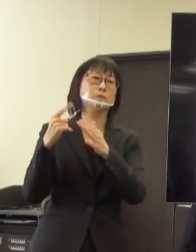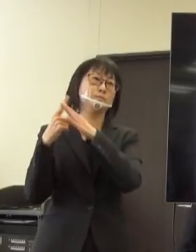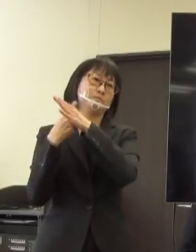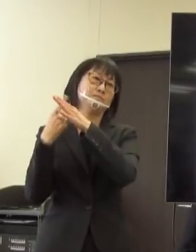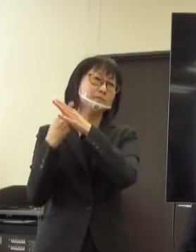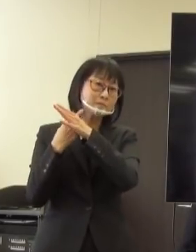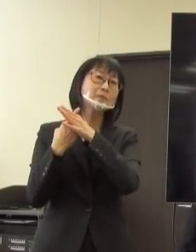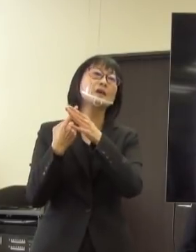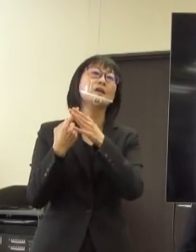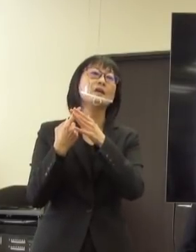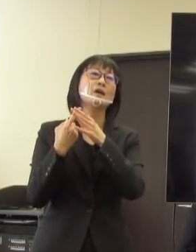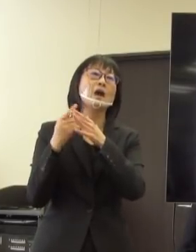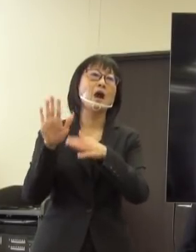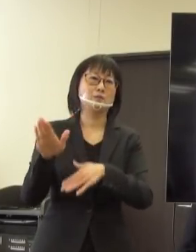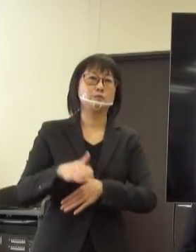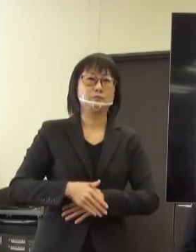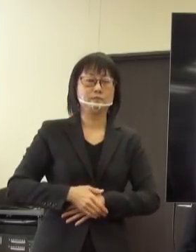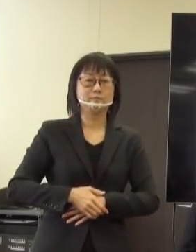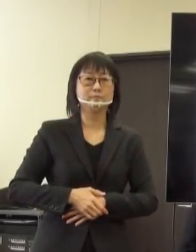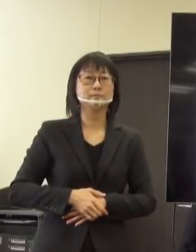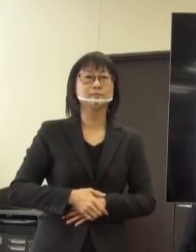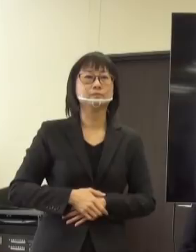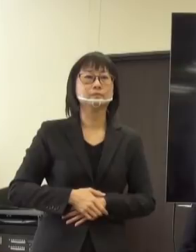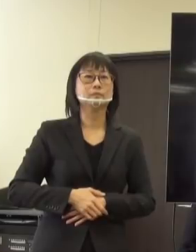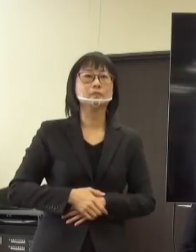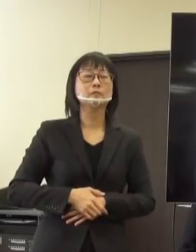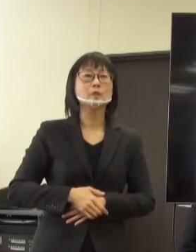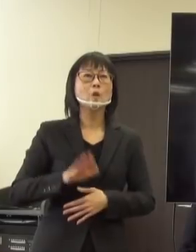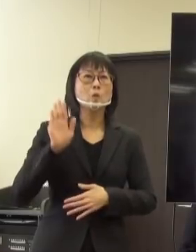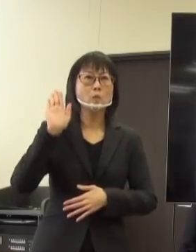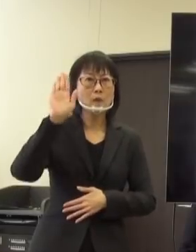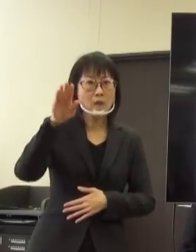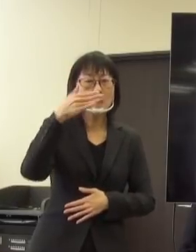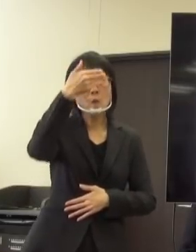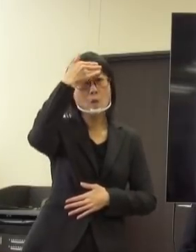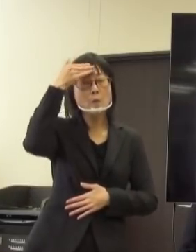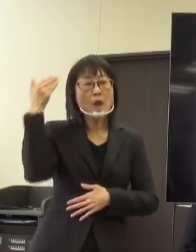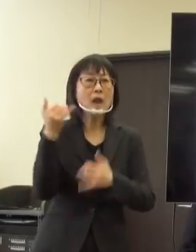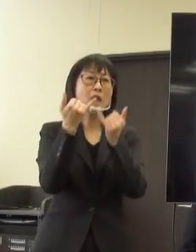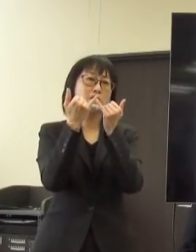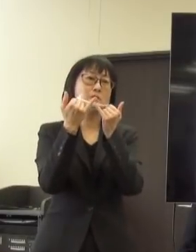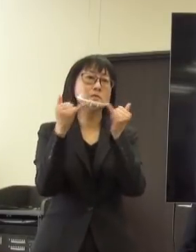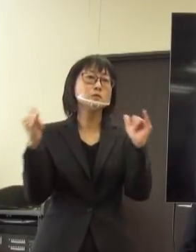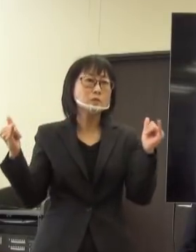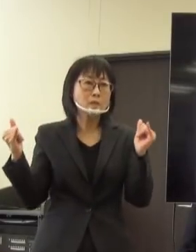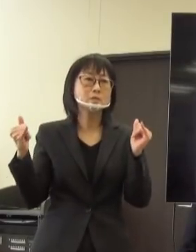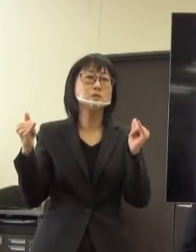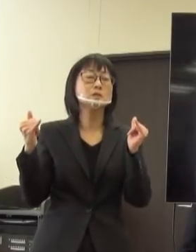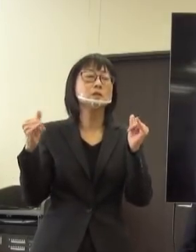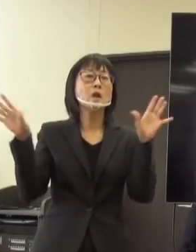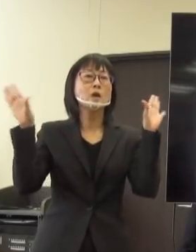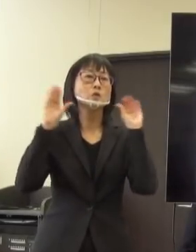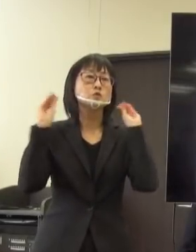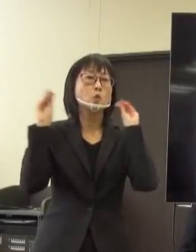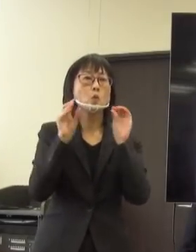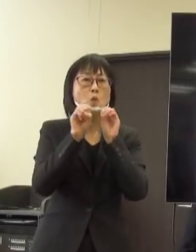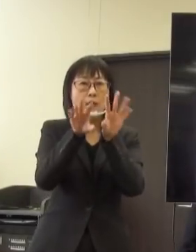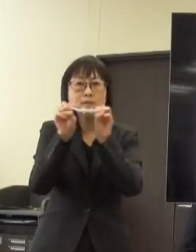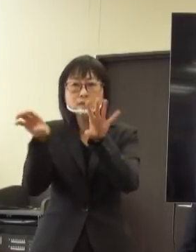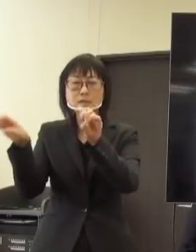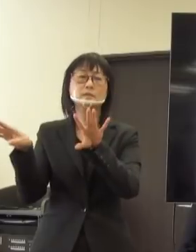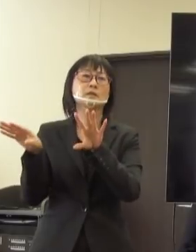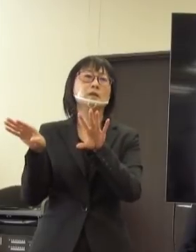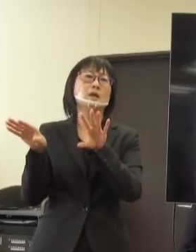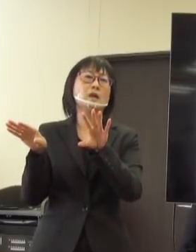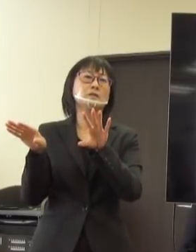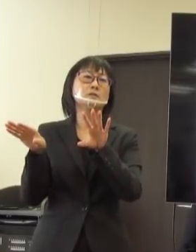からこれからのメディア戦略は若い人に対しての情報発信が大切で、若い人の